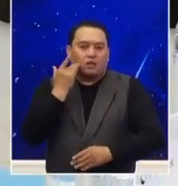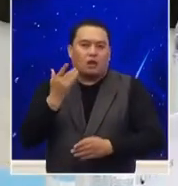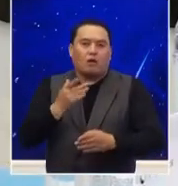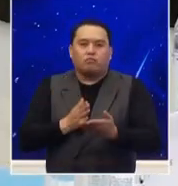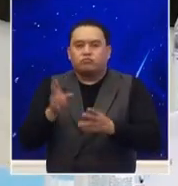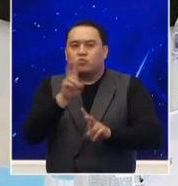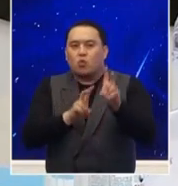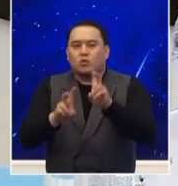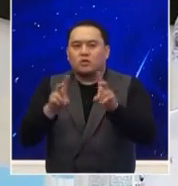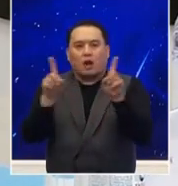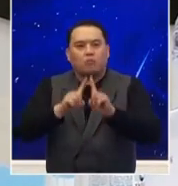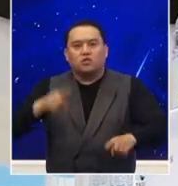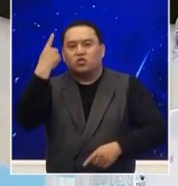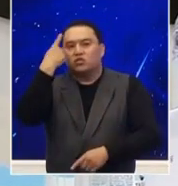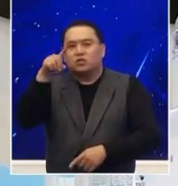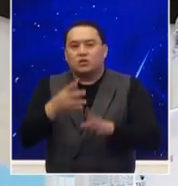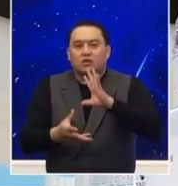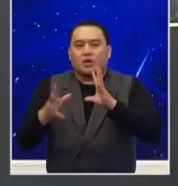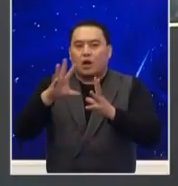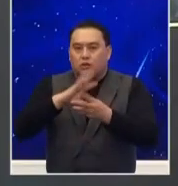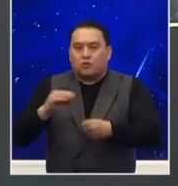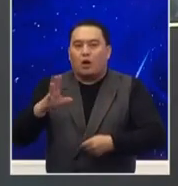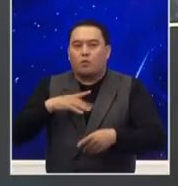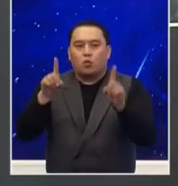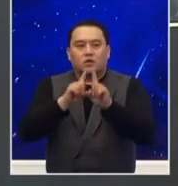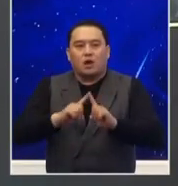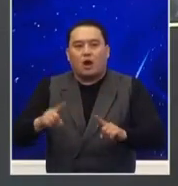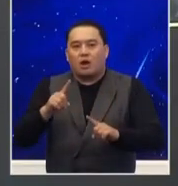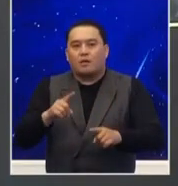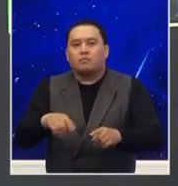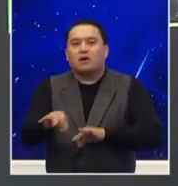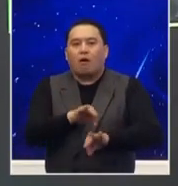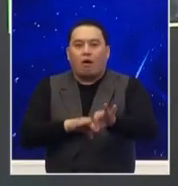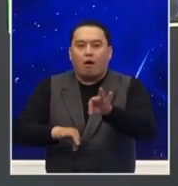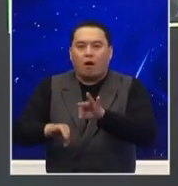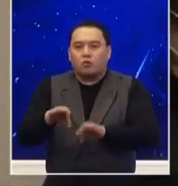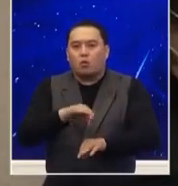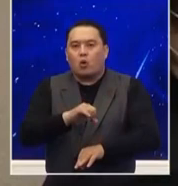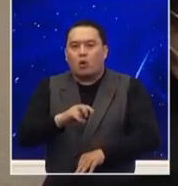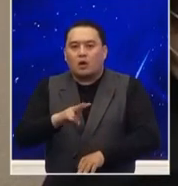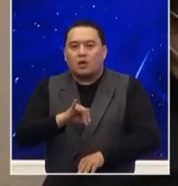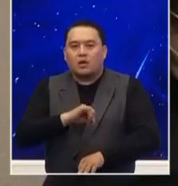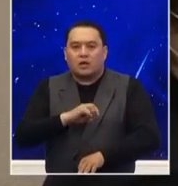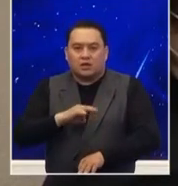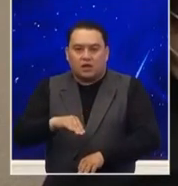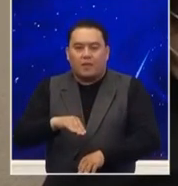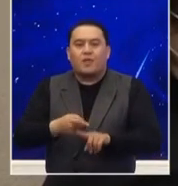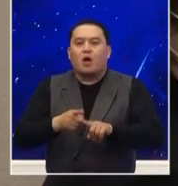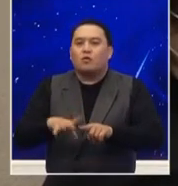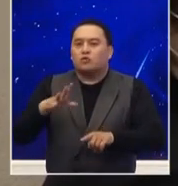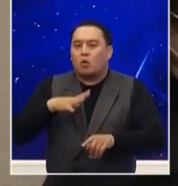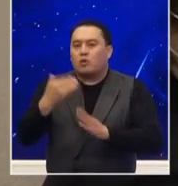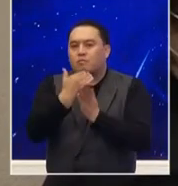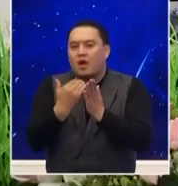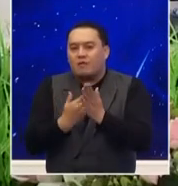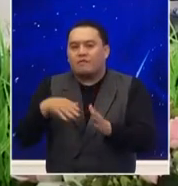в поиске необычных идей, результатом которых стали уникальные авторские проекты «Айтуга Унай» и «Карикет». Стоит отметить, в